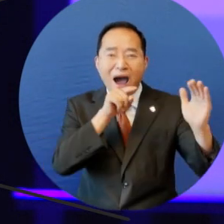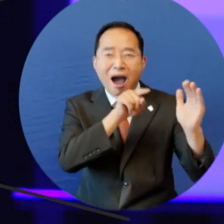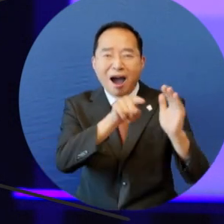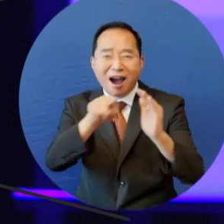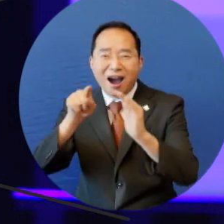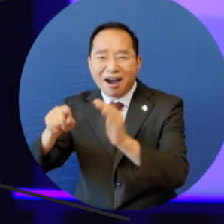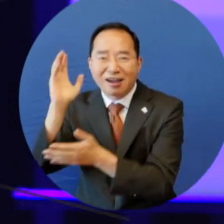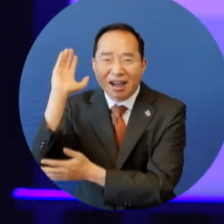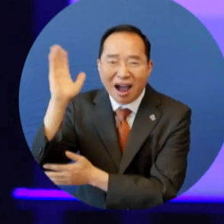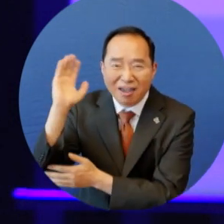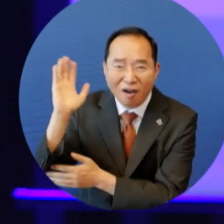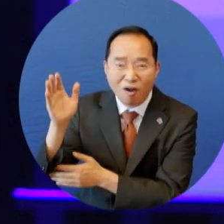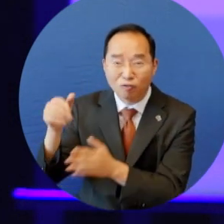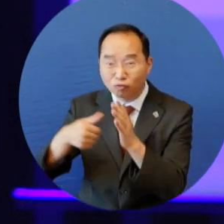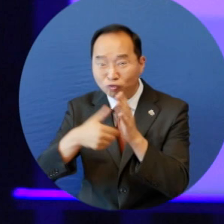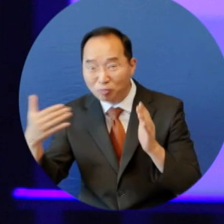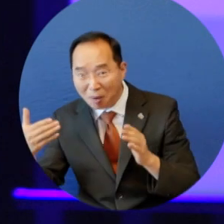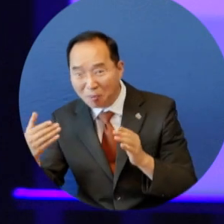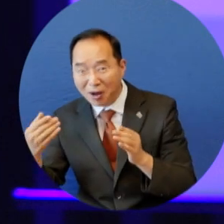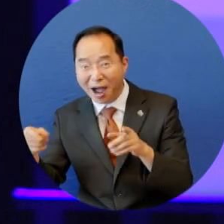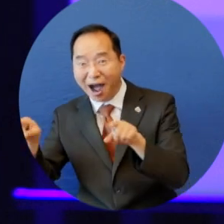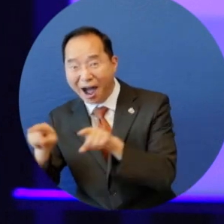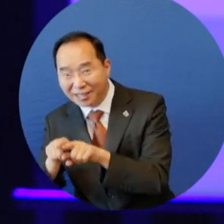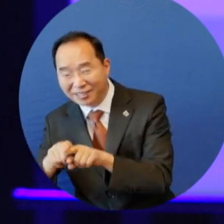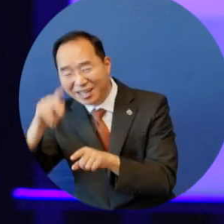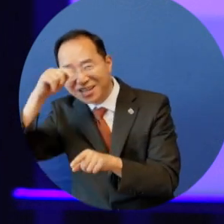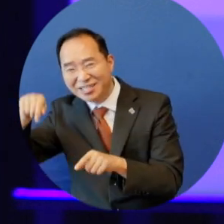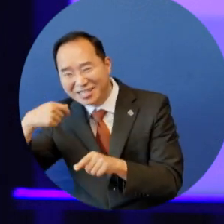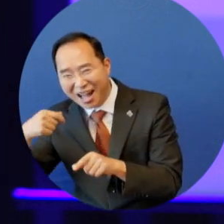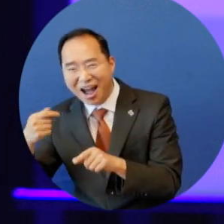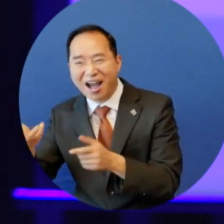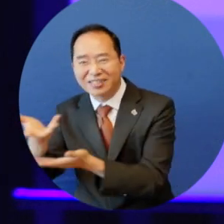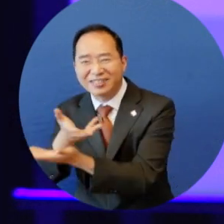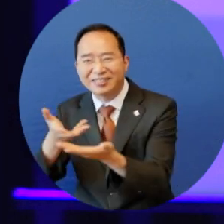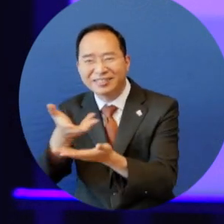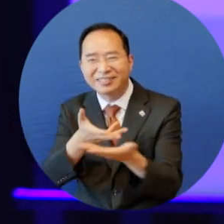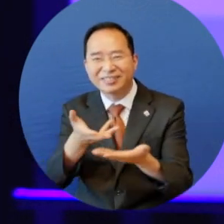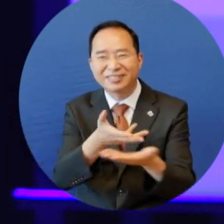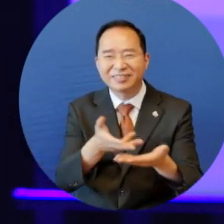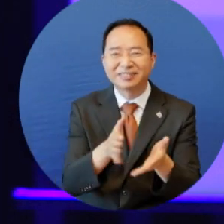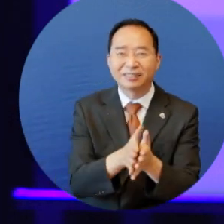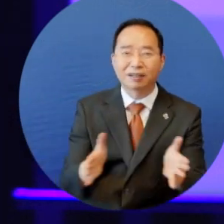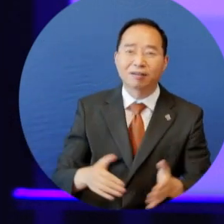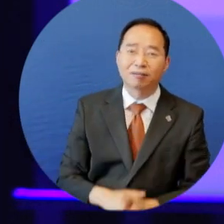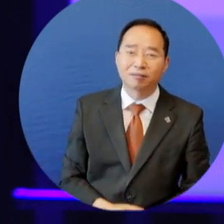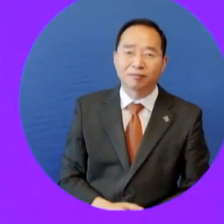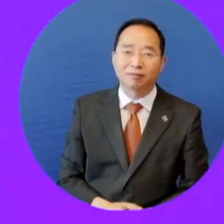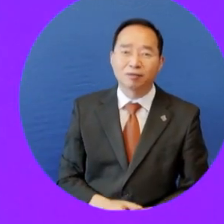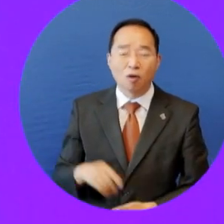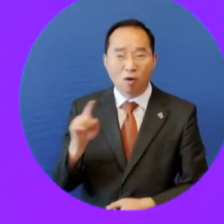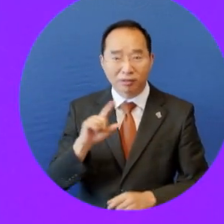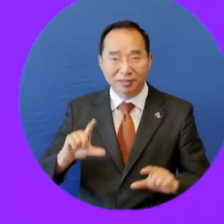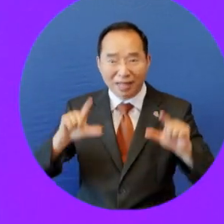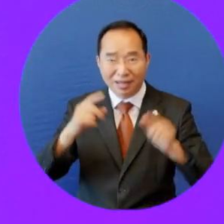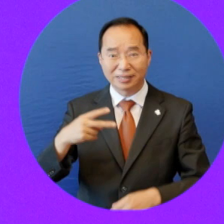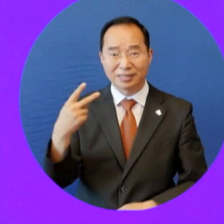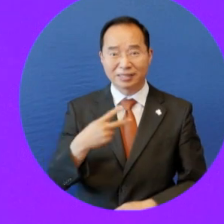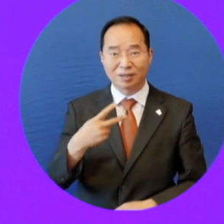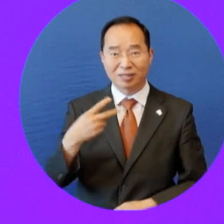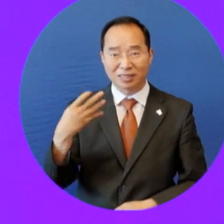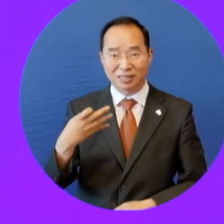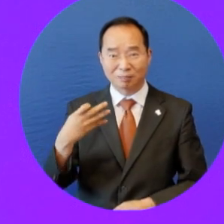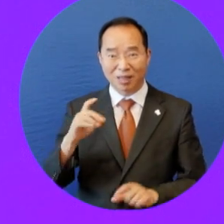다니면서 강연도 하고 또 이런 유명한 분들의 콘서트나 같이 점심을 먹을 수 있는 기회도 생겼습니다. 어느